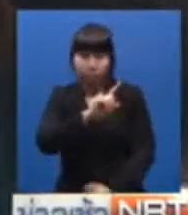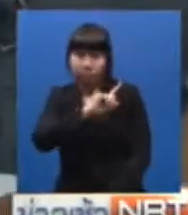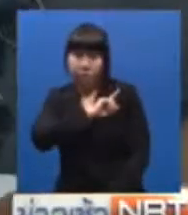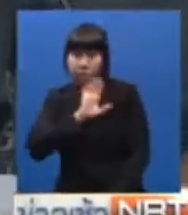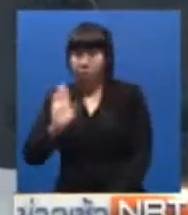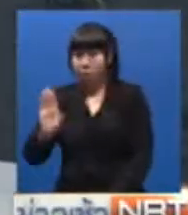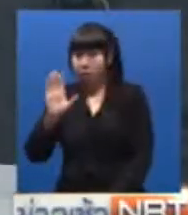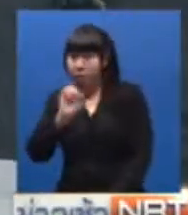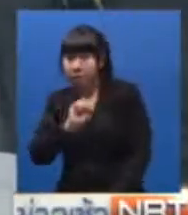ชอบของ DSIหรือไม่ค่ะ